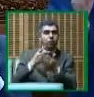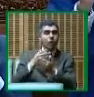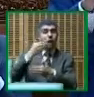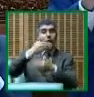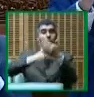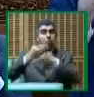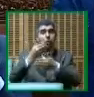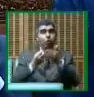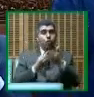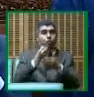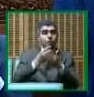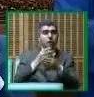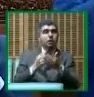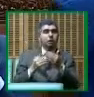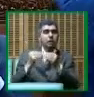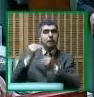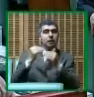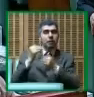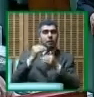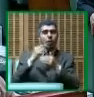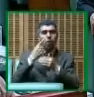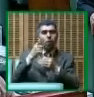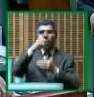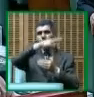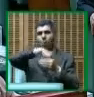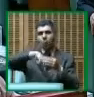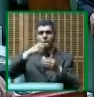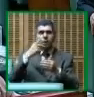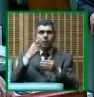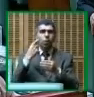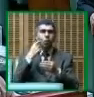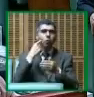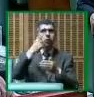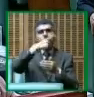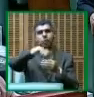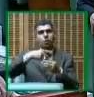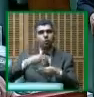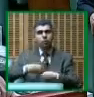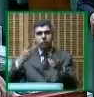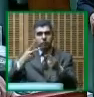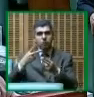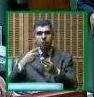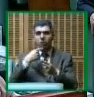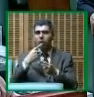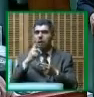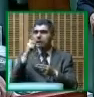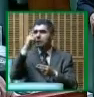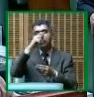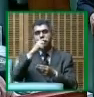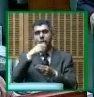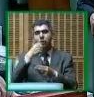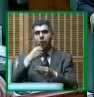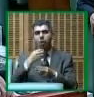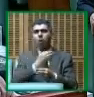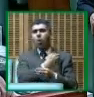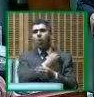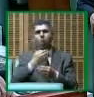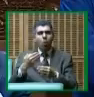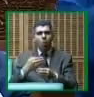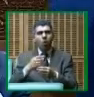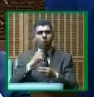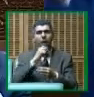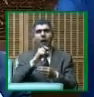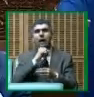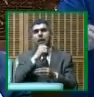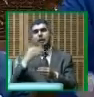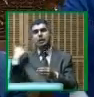سيزداد العدد ديال البنايات الآيلة للسقوط. ما نبقاوش نغلطوا المواطنين، ما نبقاوش نغلطوهم، لأن هذه حكومة، لا هذه